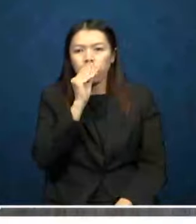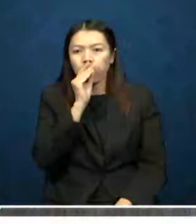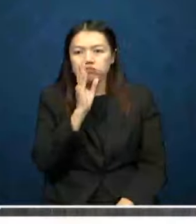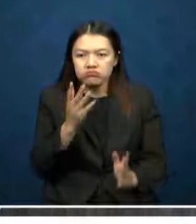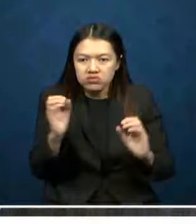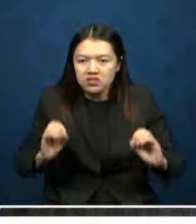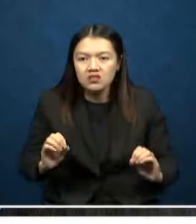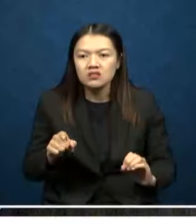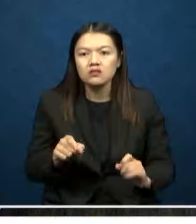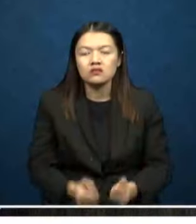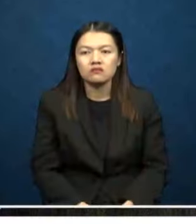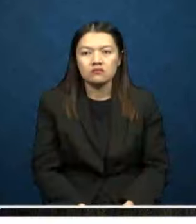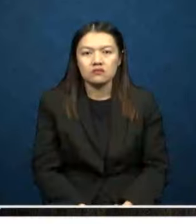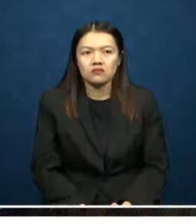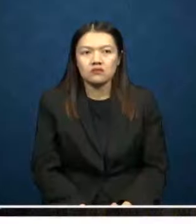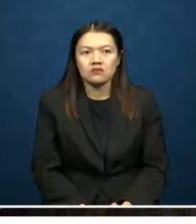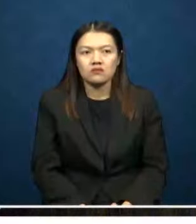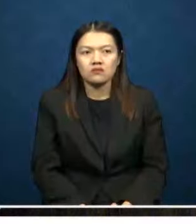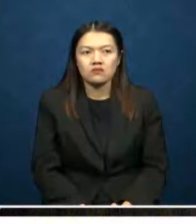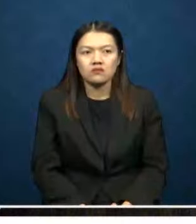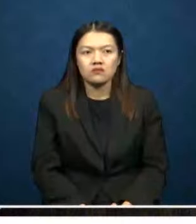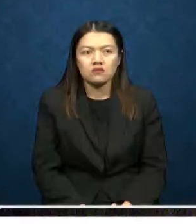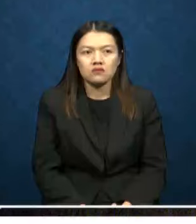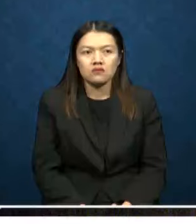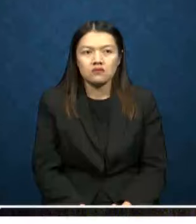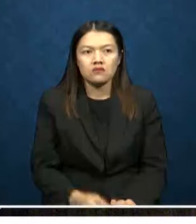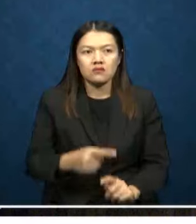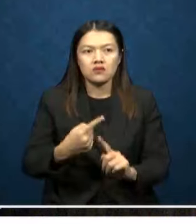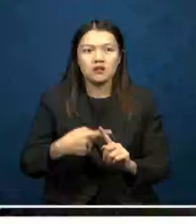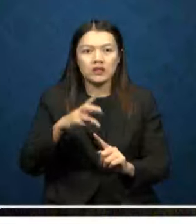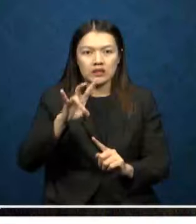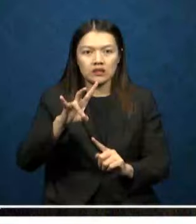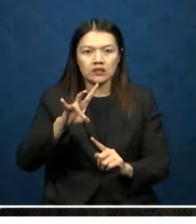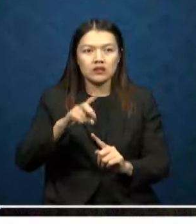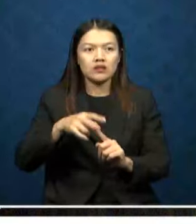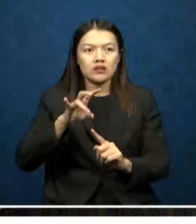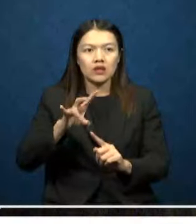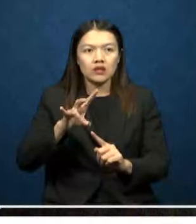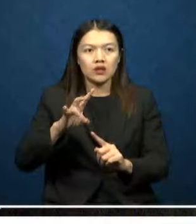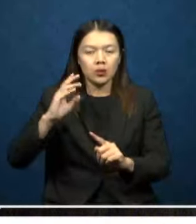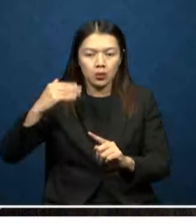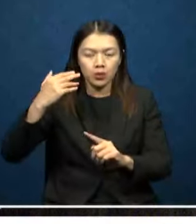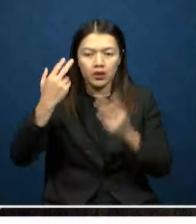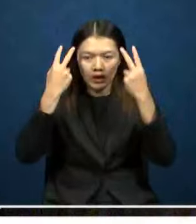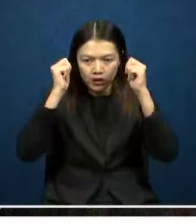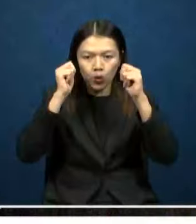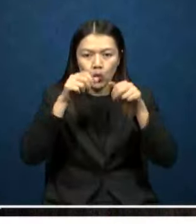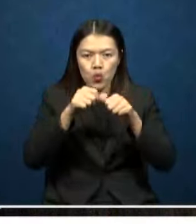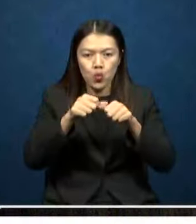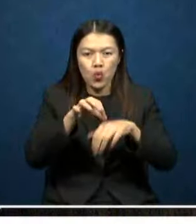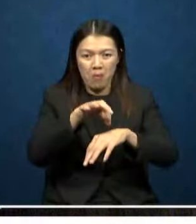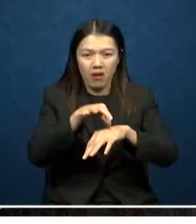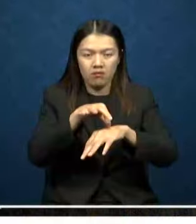นะฮะใน 7เดือนที่ผ่านมาเที่เป็นนายกรัฐมนตรี